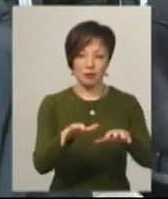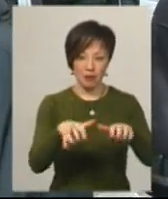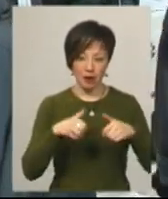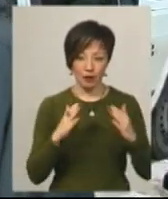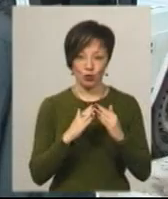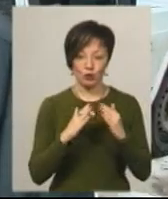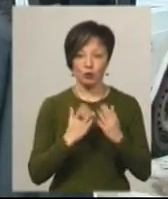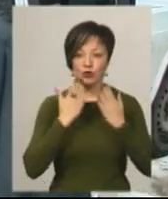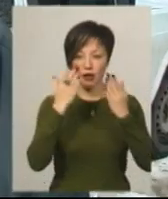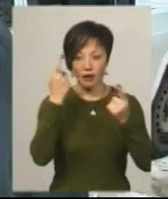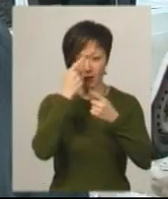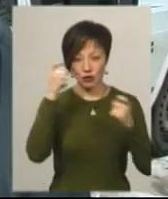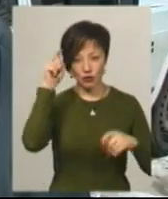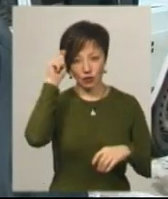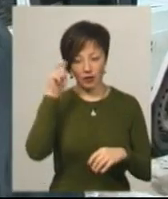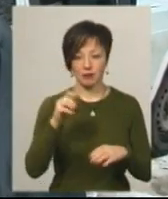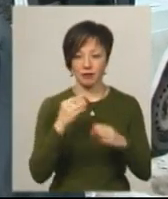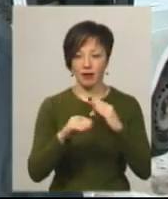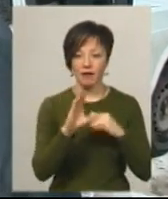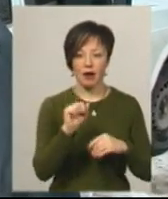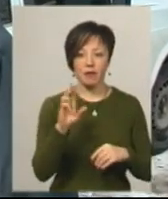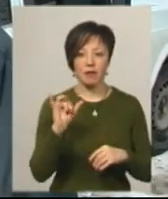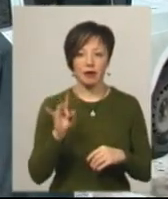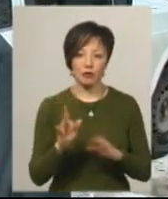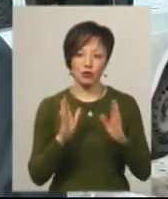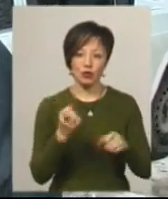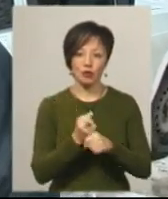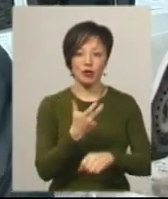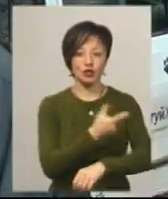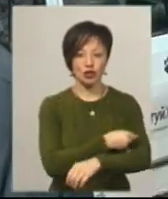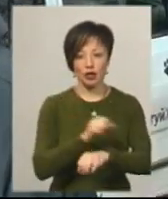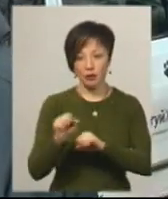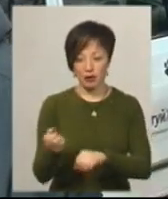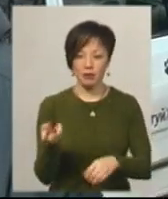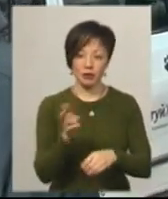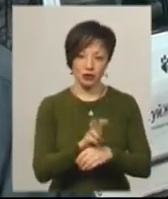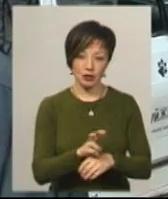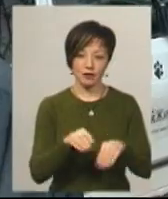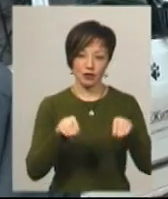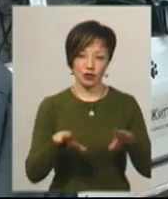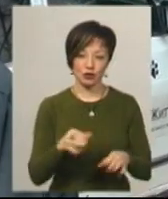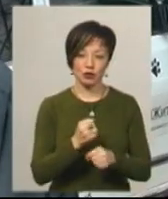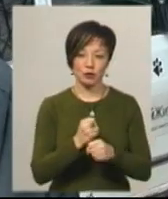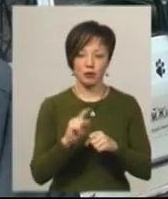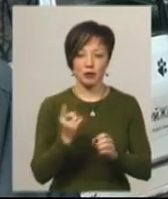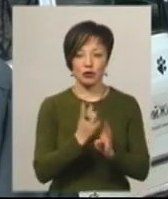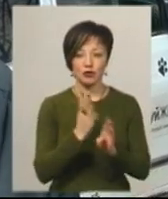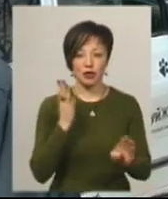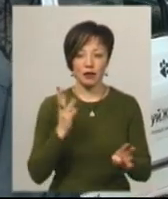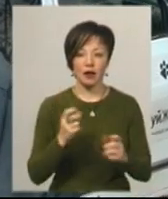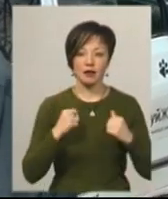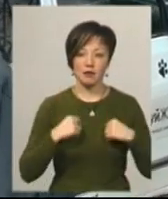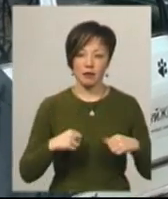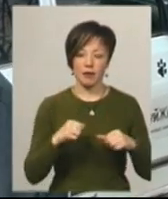взяла. Прочитала в оголошенні, чоловік надіслав повідомлення у Вайбері, що будуть робити щеплення. То і ми вирішили зробити. В першу чергу для безпеки